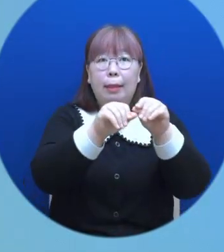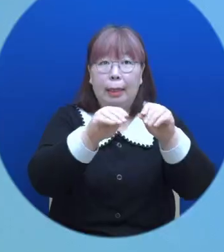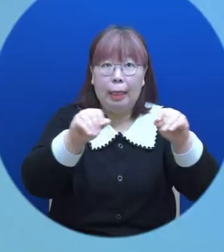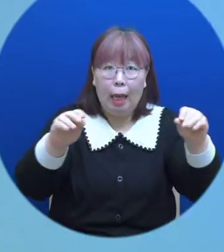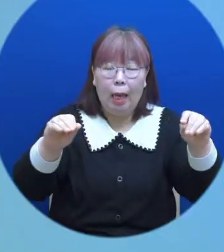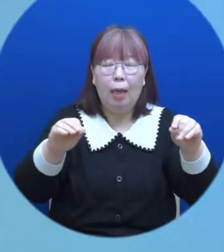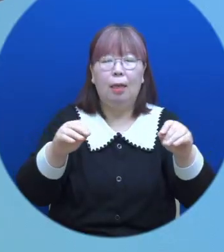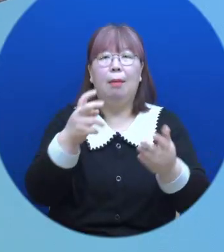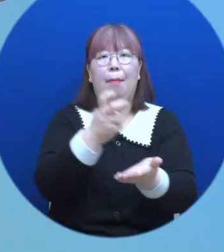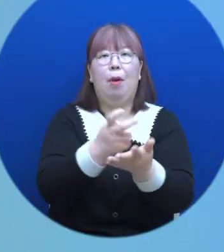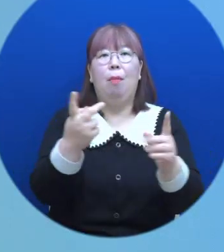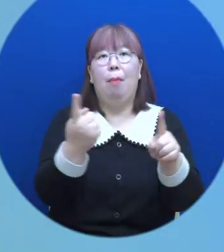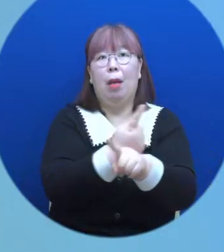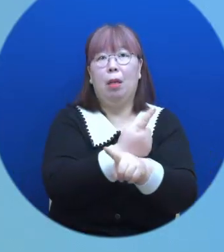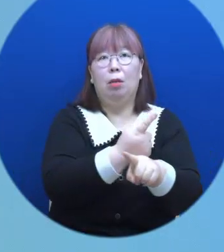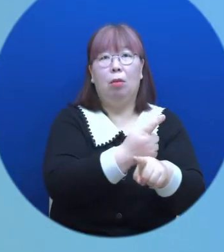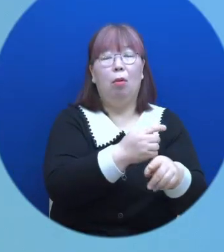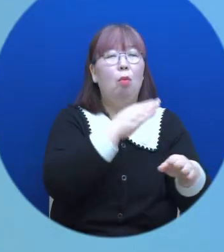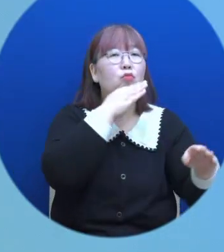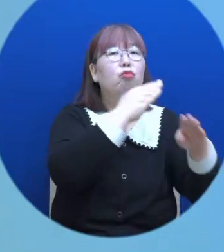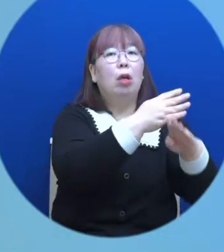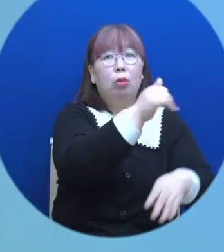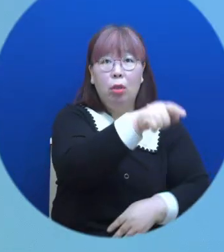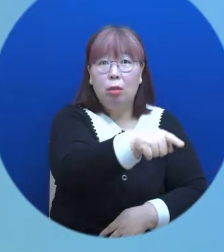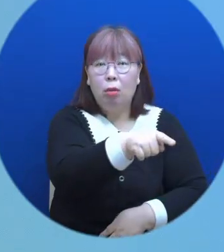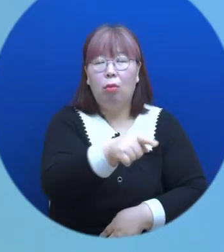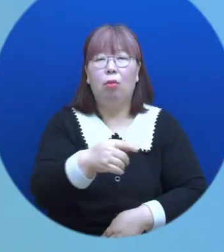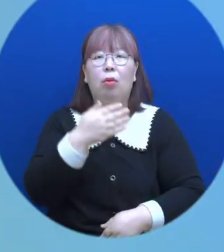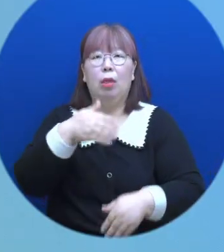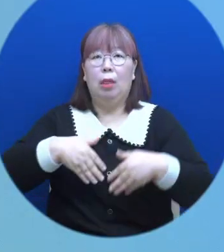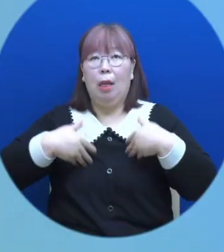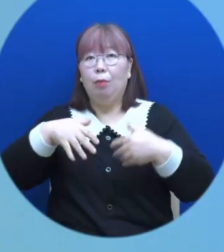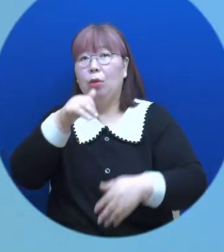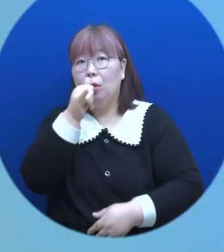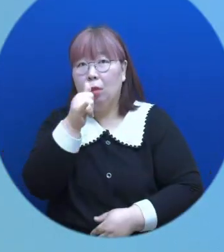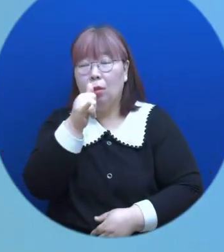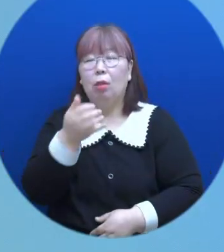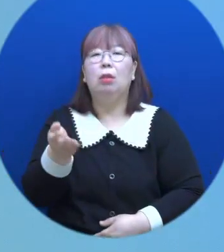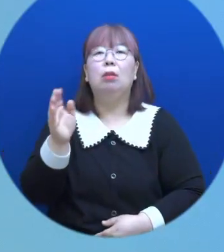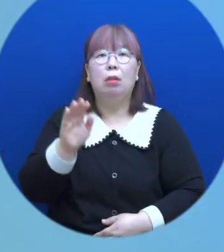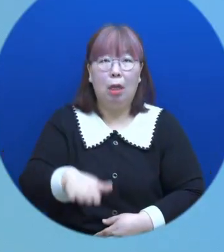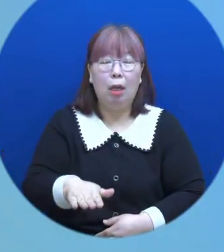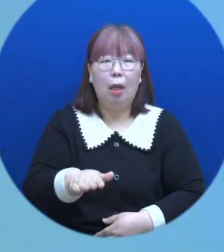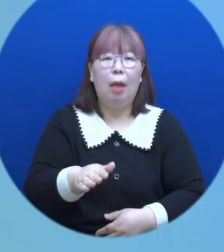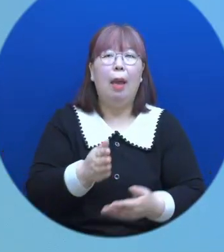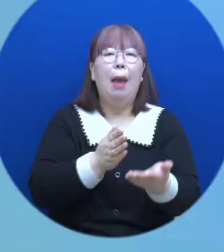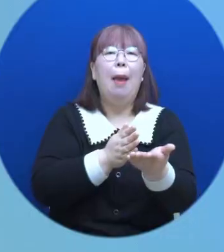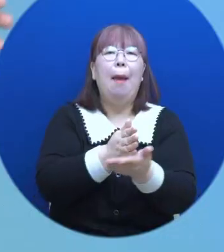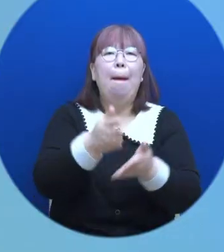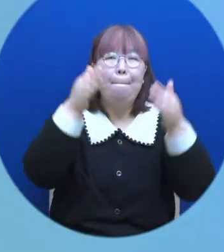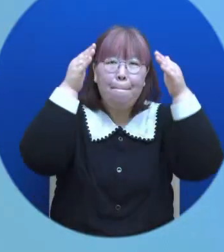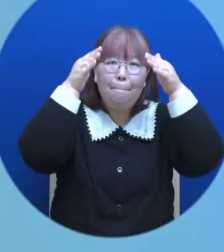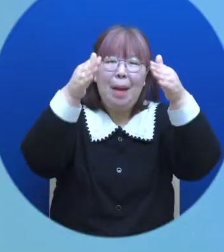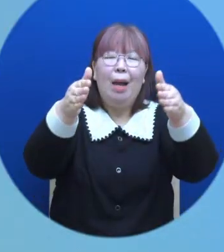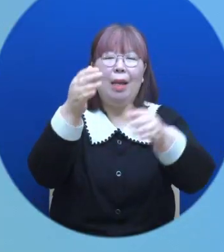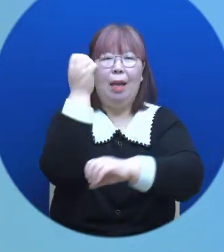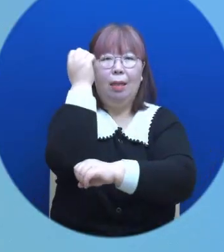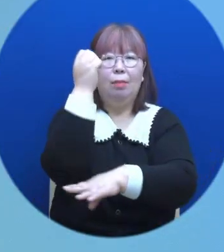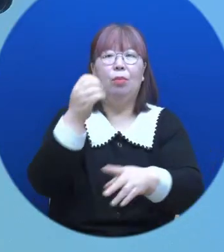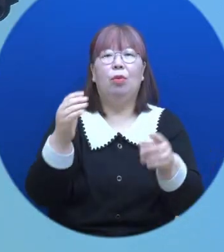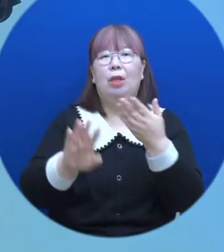했고 남쪽에도 했다. 근데 토지개혁의 방향이 근본이